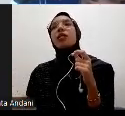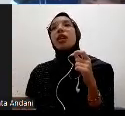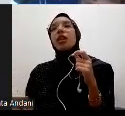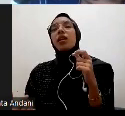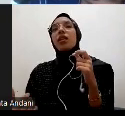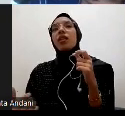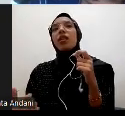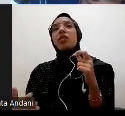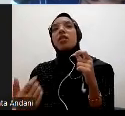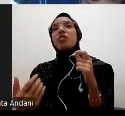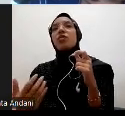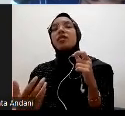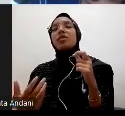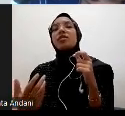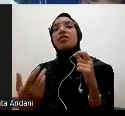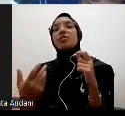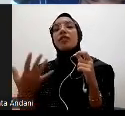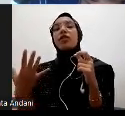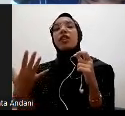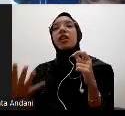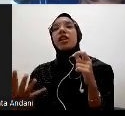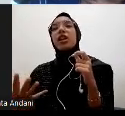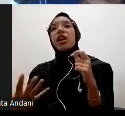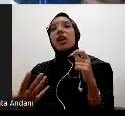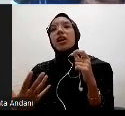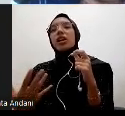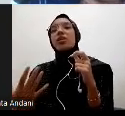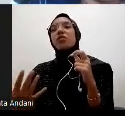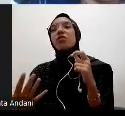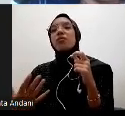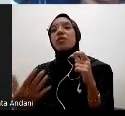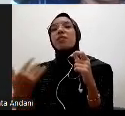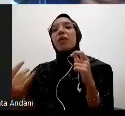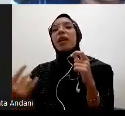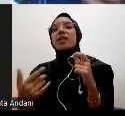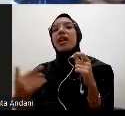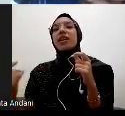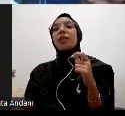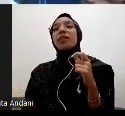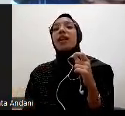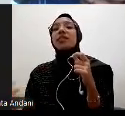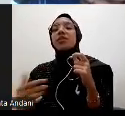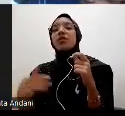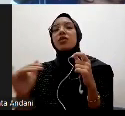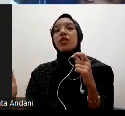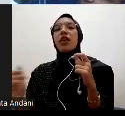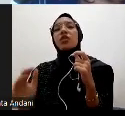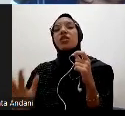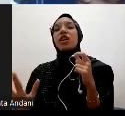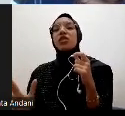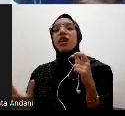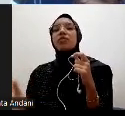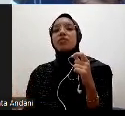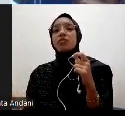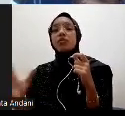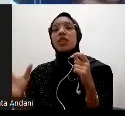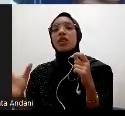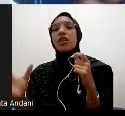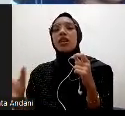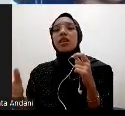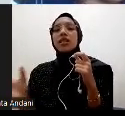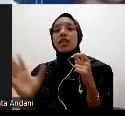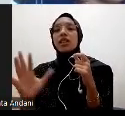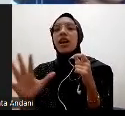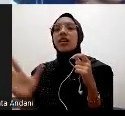bahwa kecanduan smartphone ini itu menyebabkan kesehatan mental. 100% faktornya itu ya